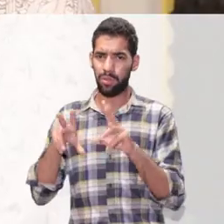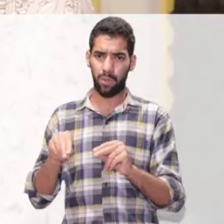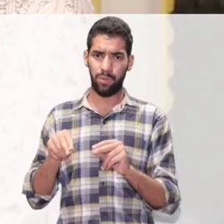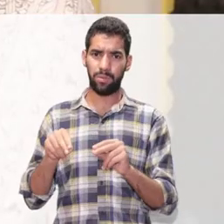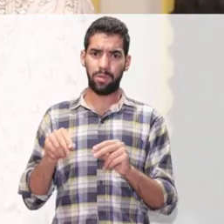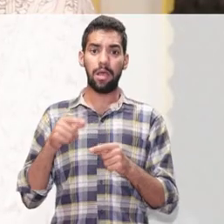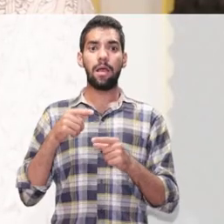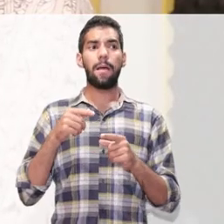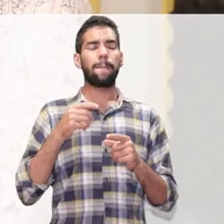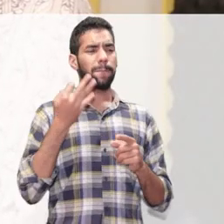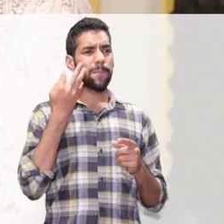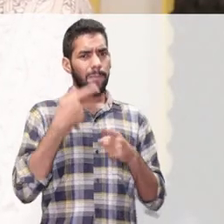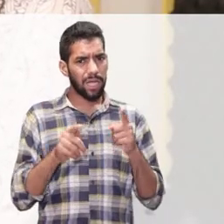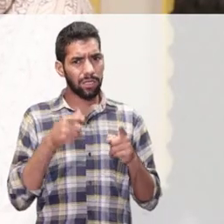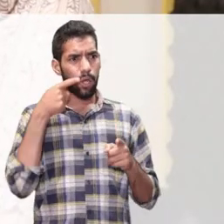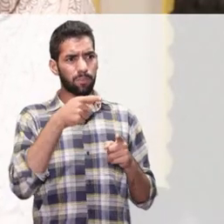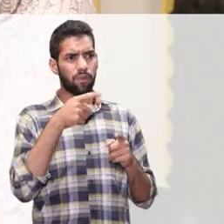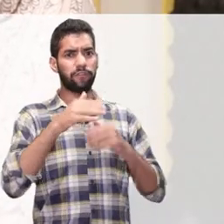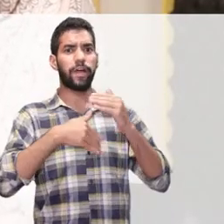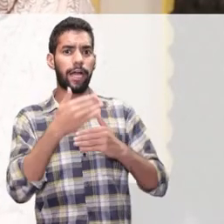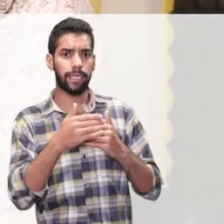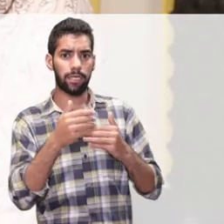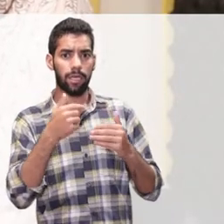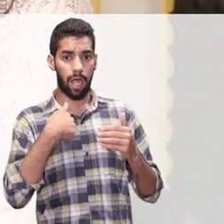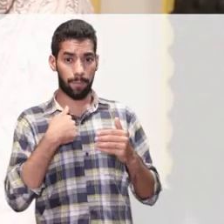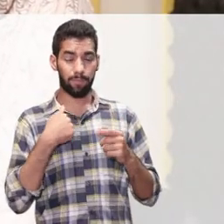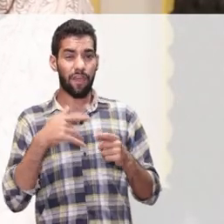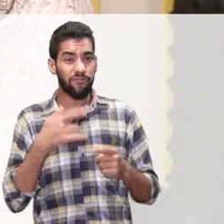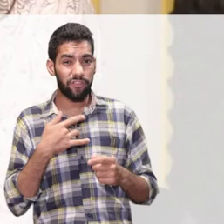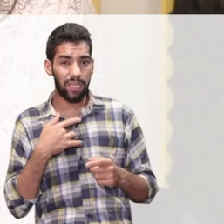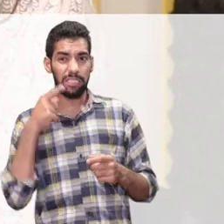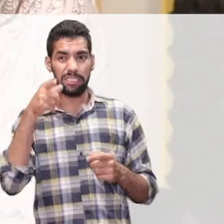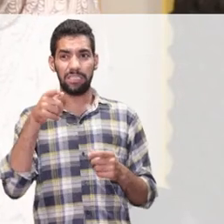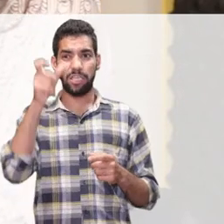सबस्क्राइब जरूर चढ़ता है आपके साथ जाती थी